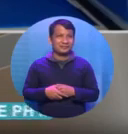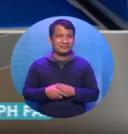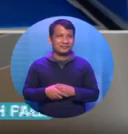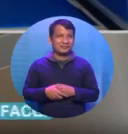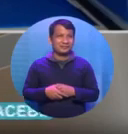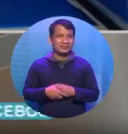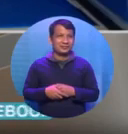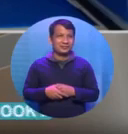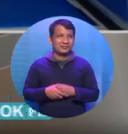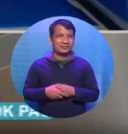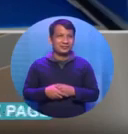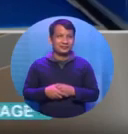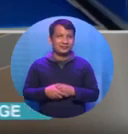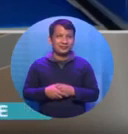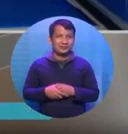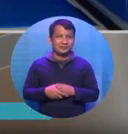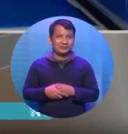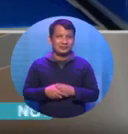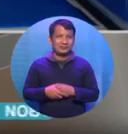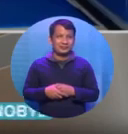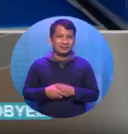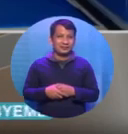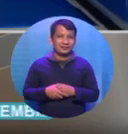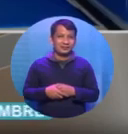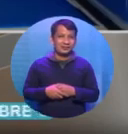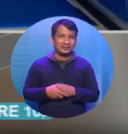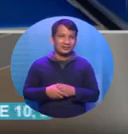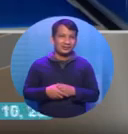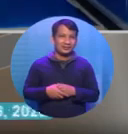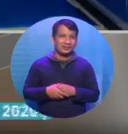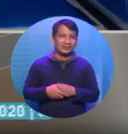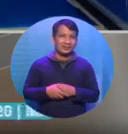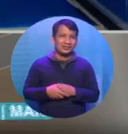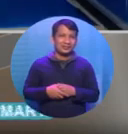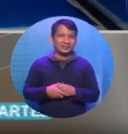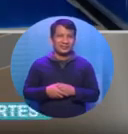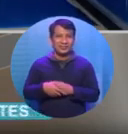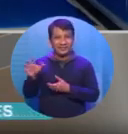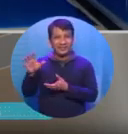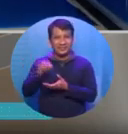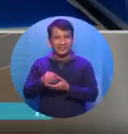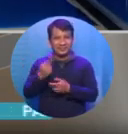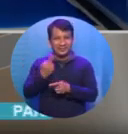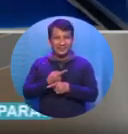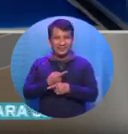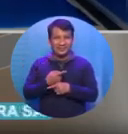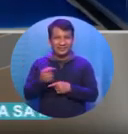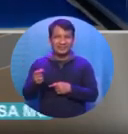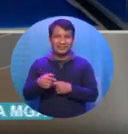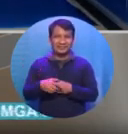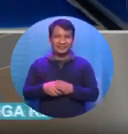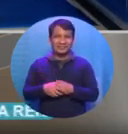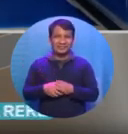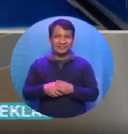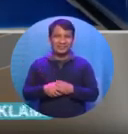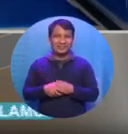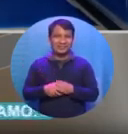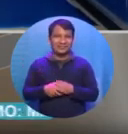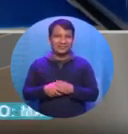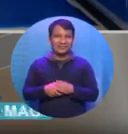Saktampin ang naan, ng sumbong nadala, basta alam niyang tama ay makakasama mo